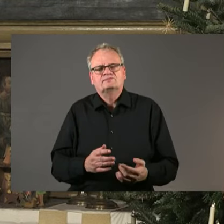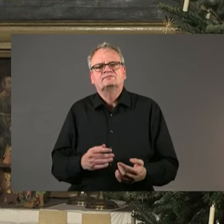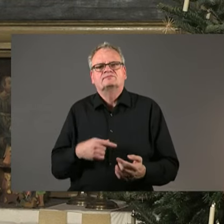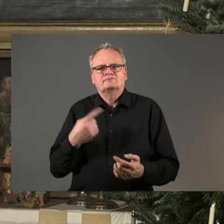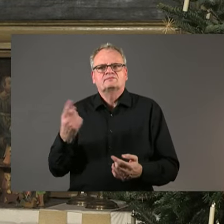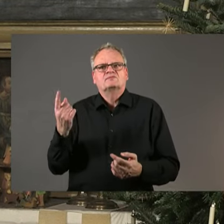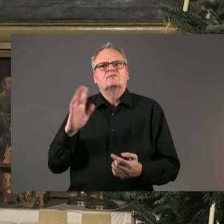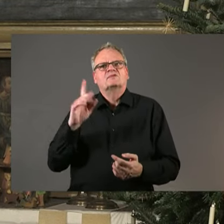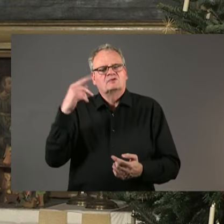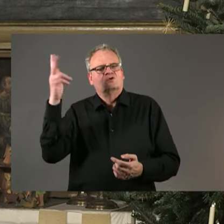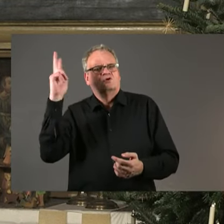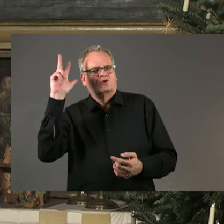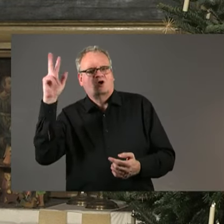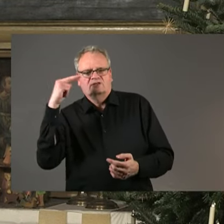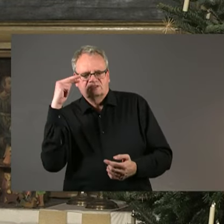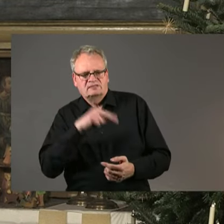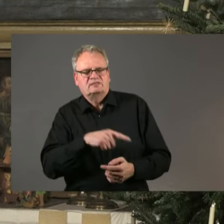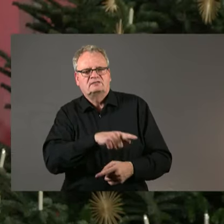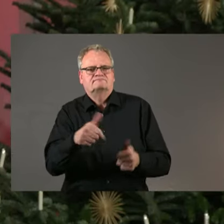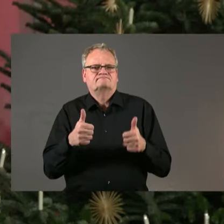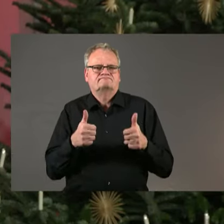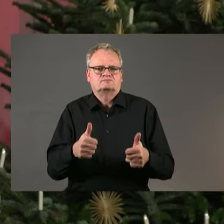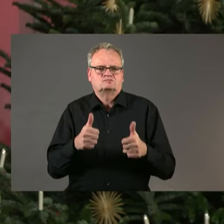Gott wohlgefällt.